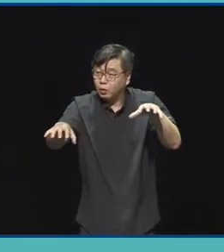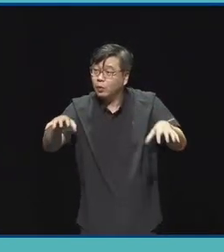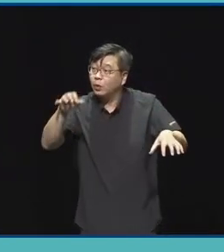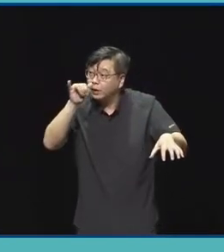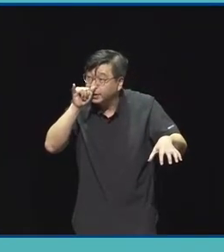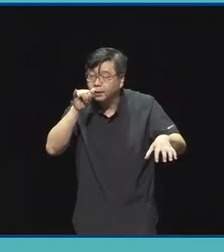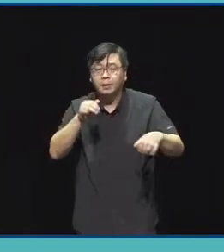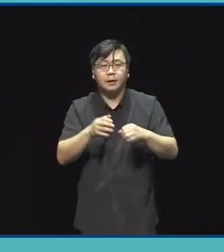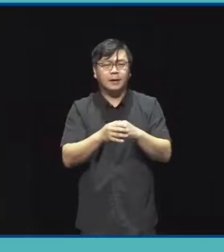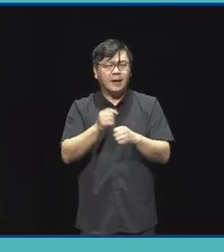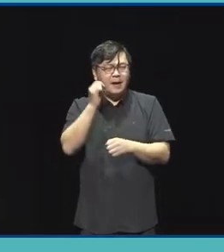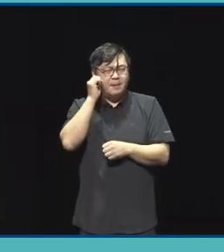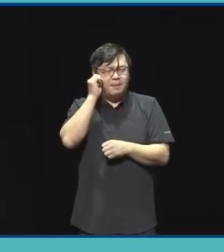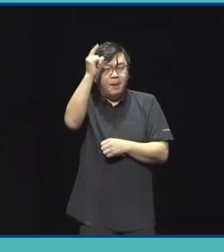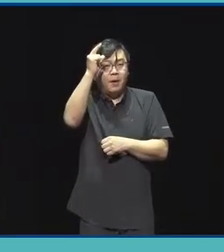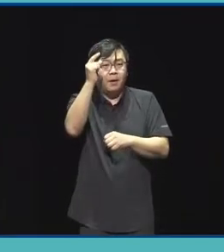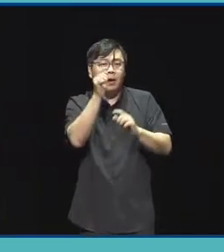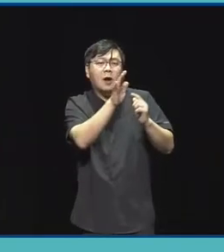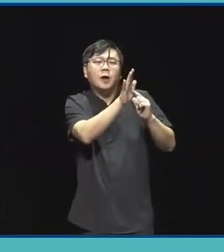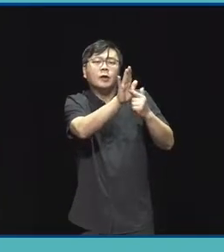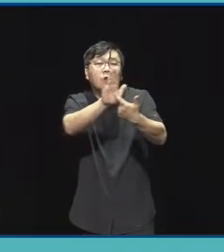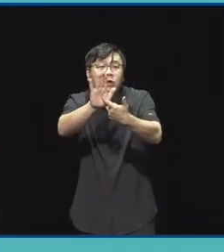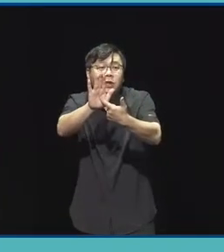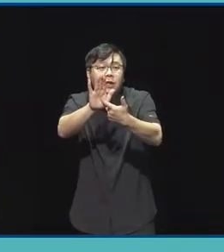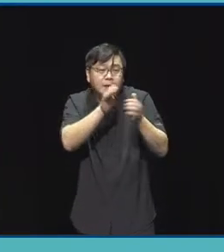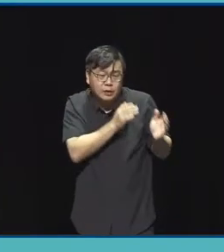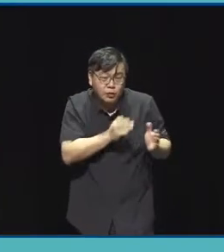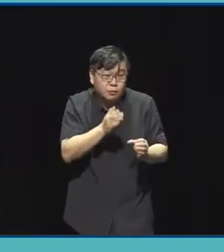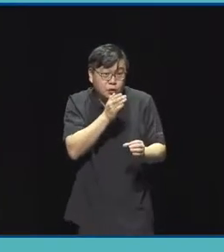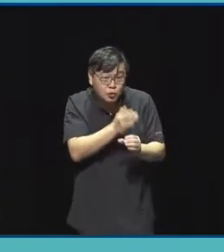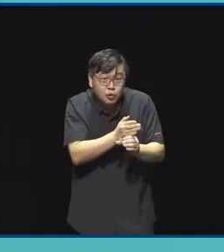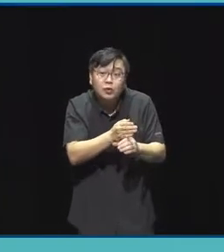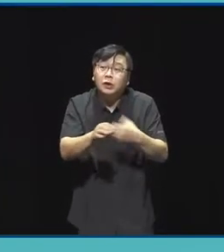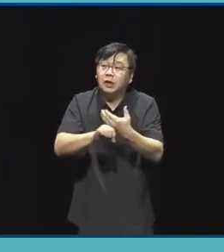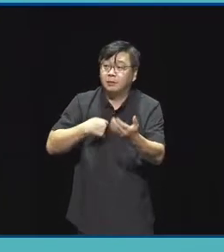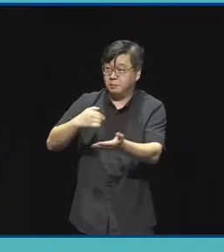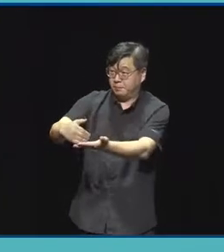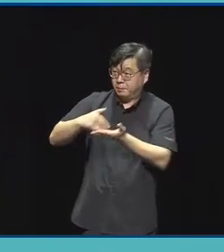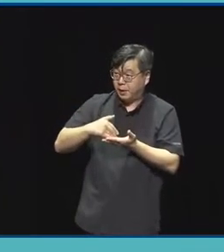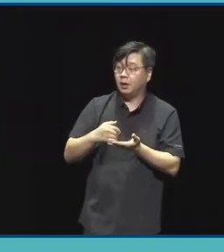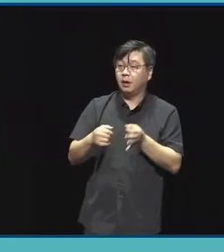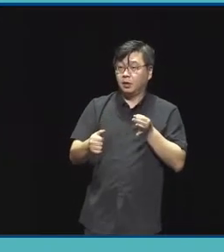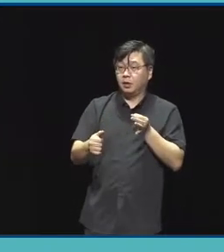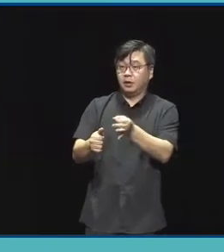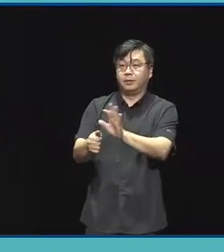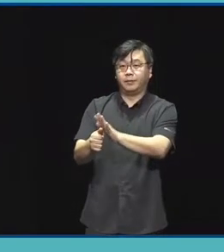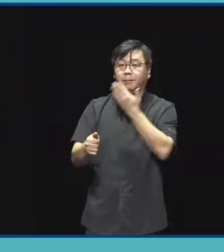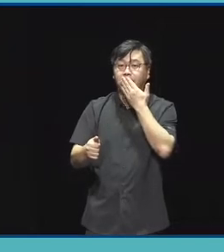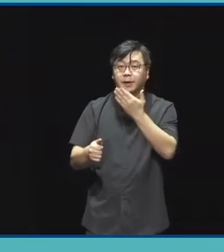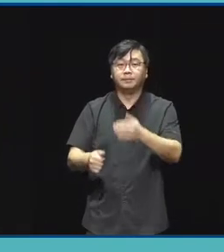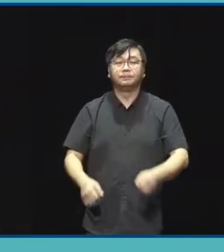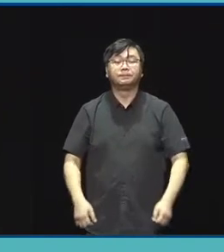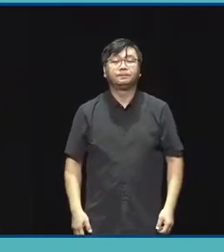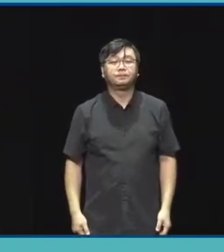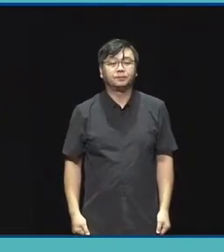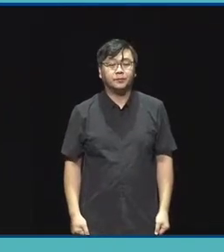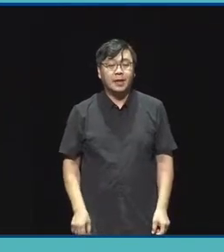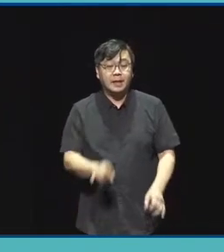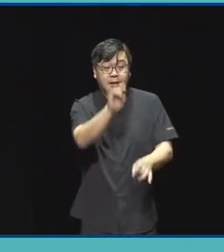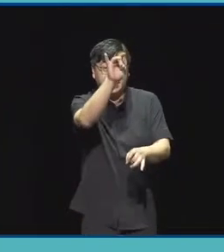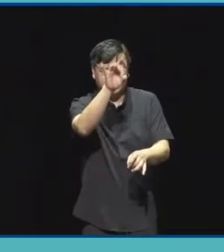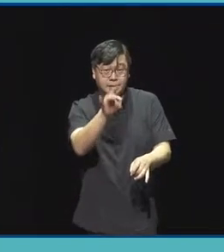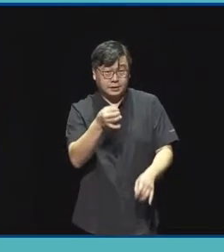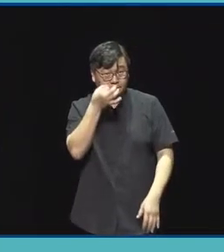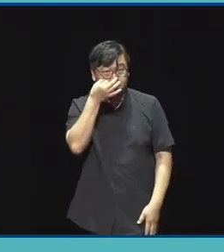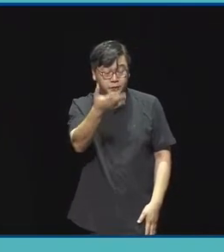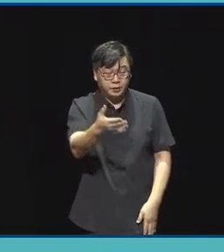우수한 기획전시를 준비하시는 경우 저희한테 신청을 해주면 되겠습니다 개별적으로 한번 살펴보겠습니다